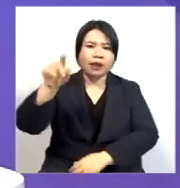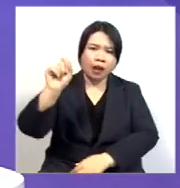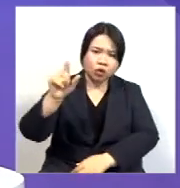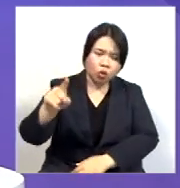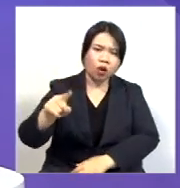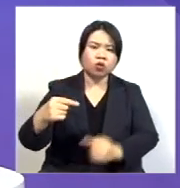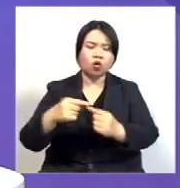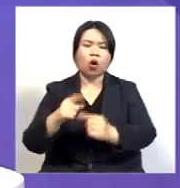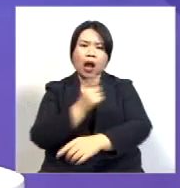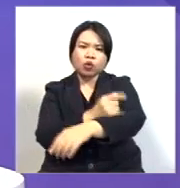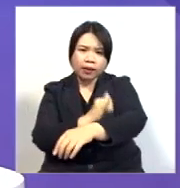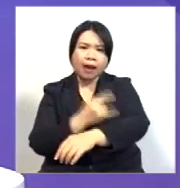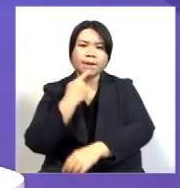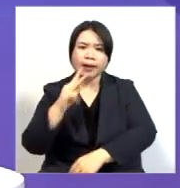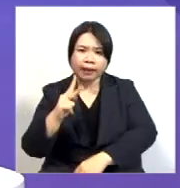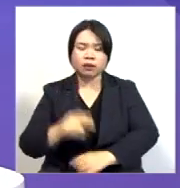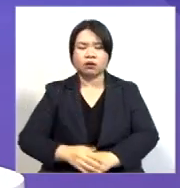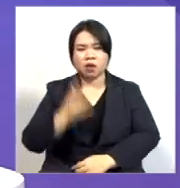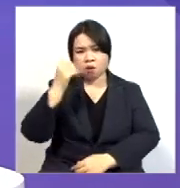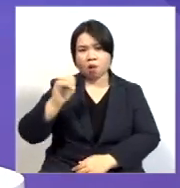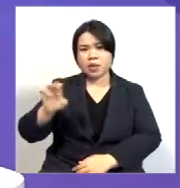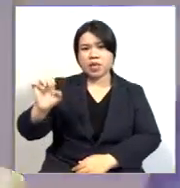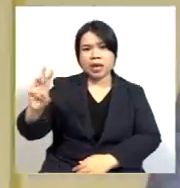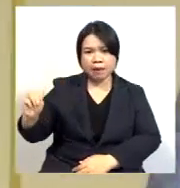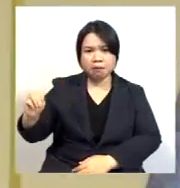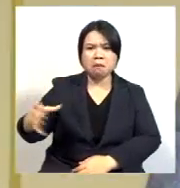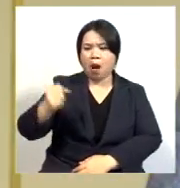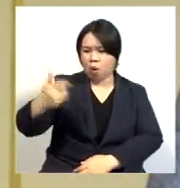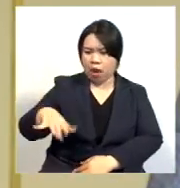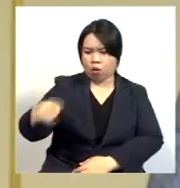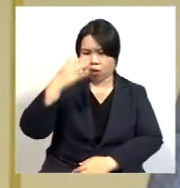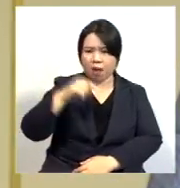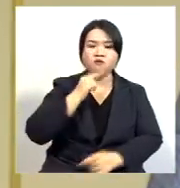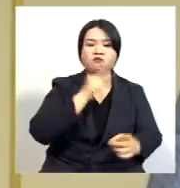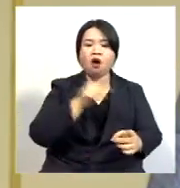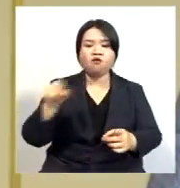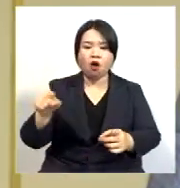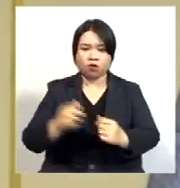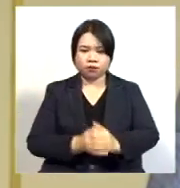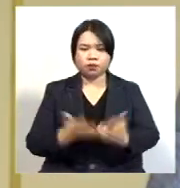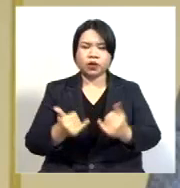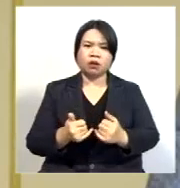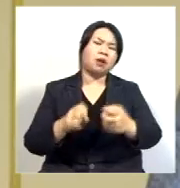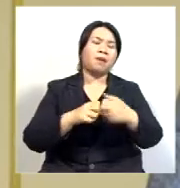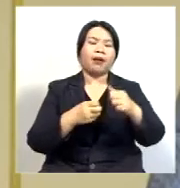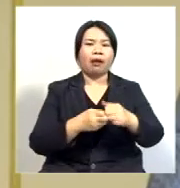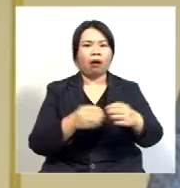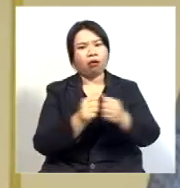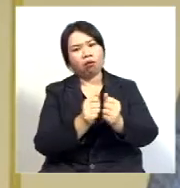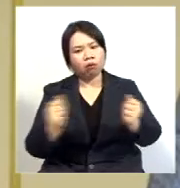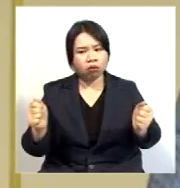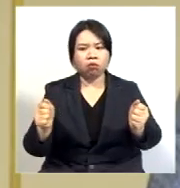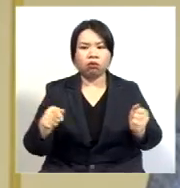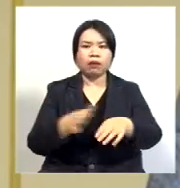ายบางปะอินปากเกร็ดที่ทาง BEM ได้สัมปทานจนเกิดเป็นการฟ้องร้องปัญหานี้เรียกว่ายืดเยื้อมายาวนานนะคะและ